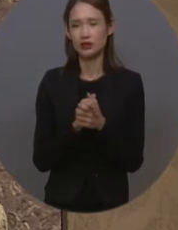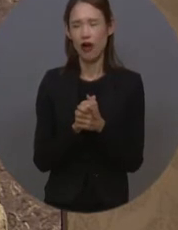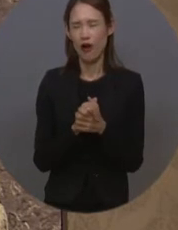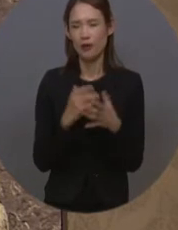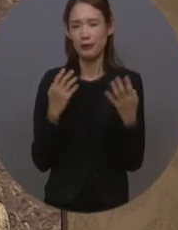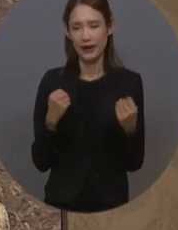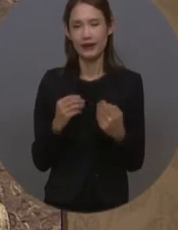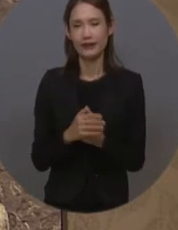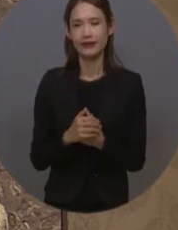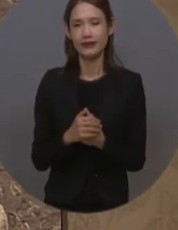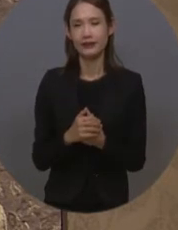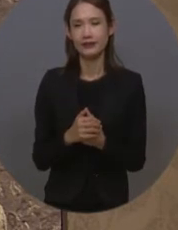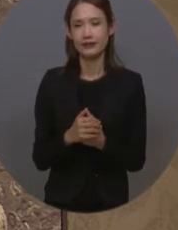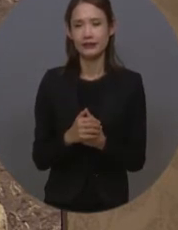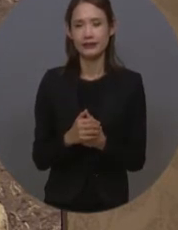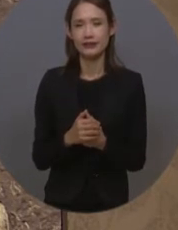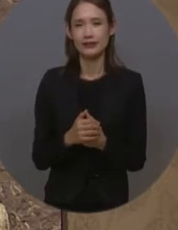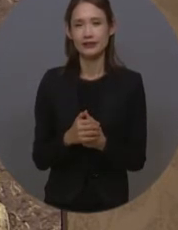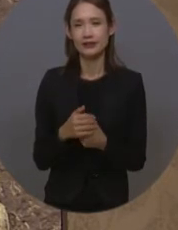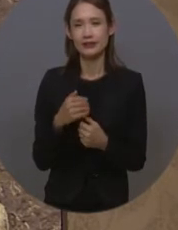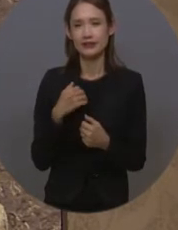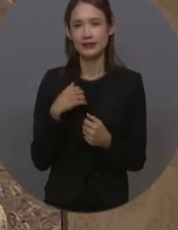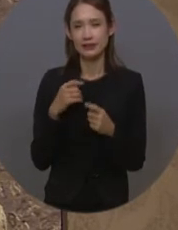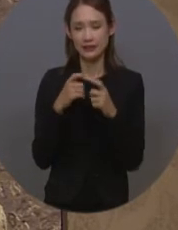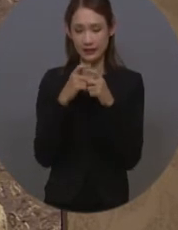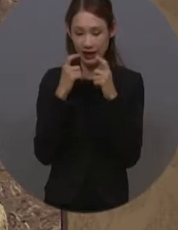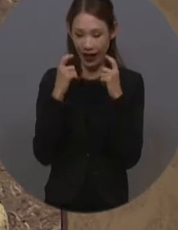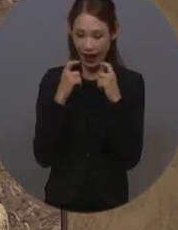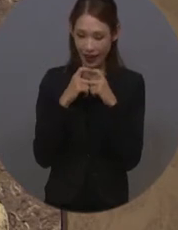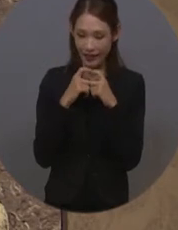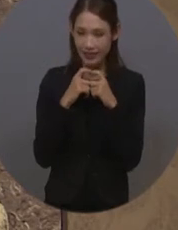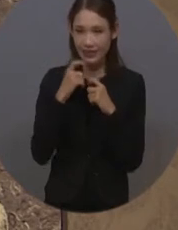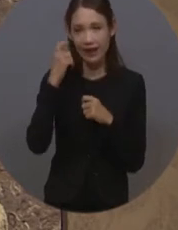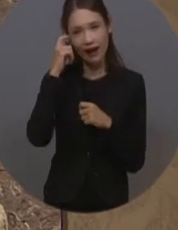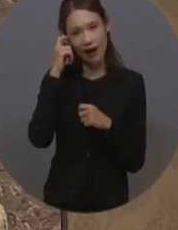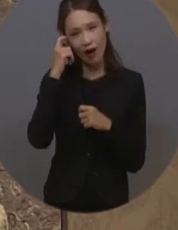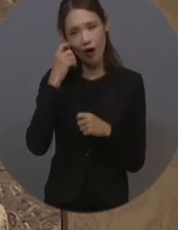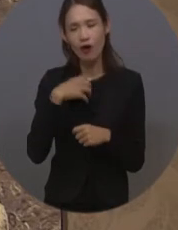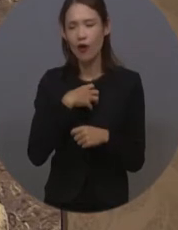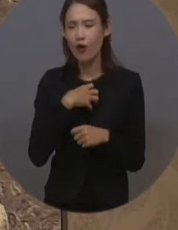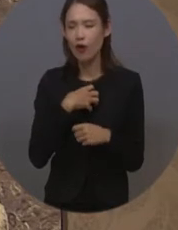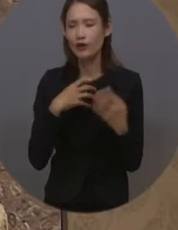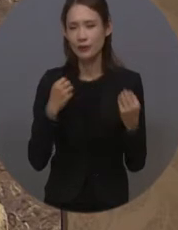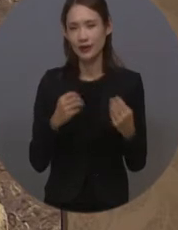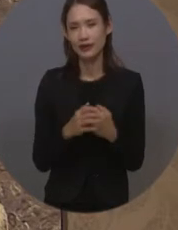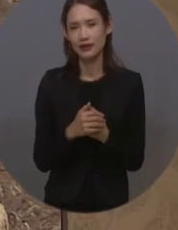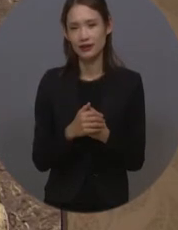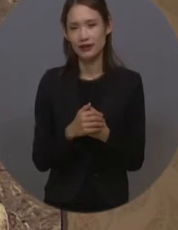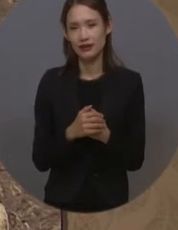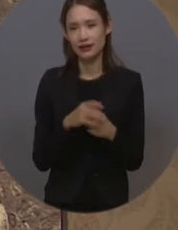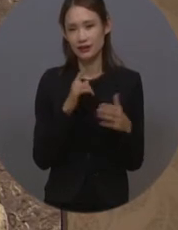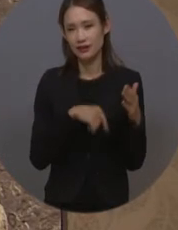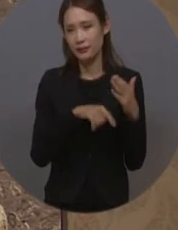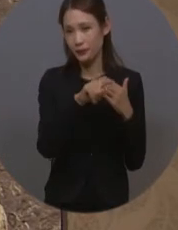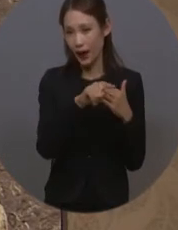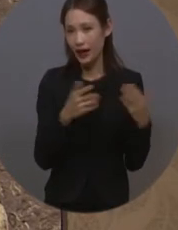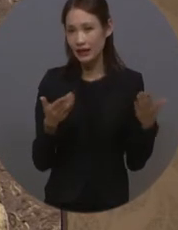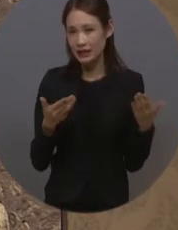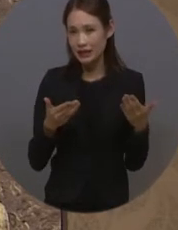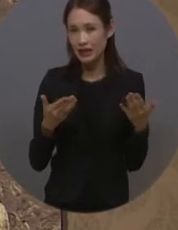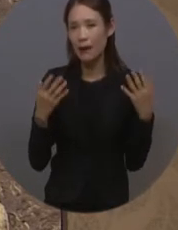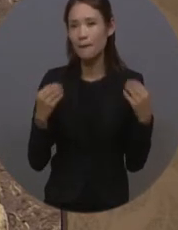많아서 항상 저 개인에 대한 걱정들을 많이 해요. 제가 바깥에 나가서 일하는 시간이